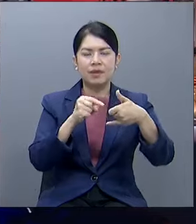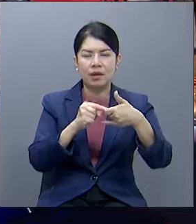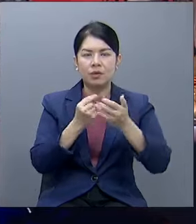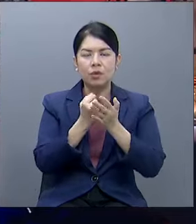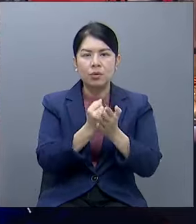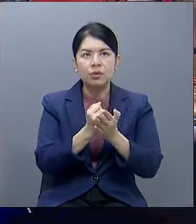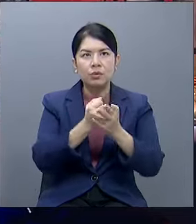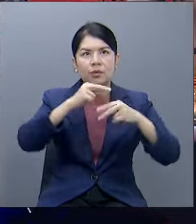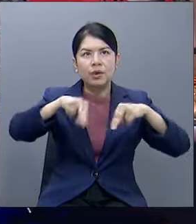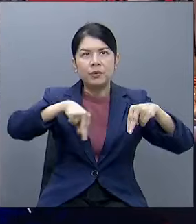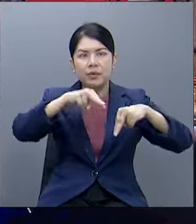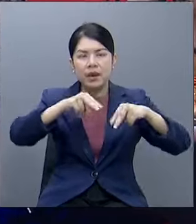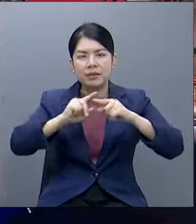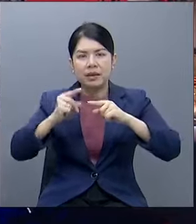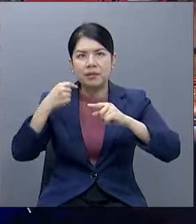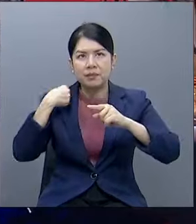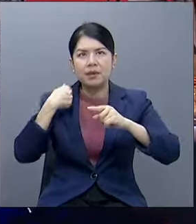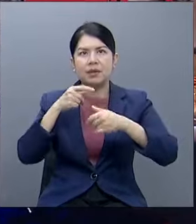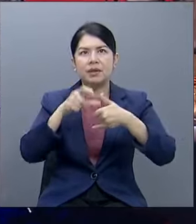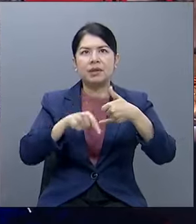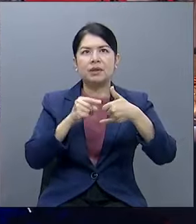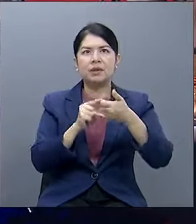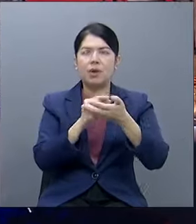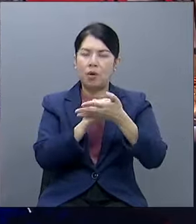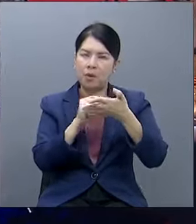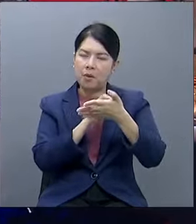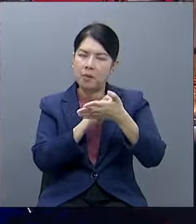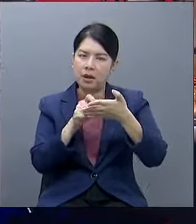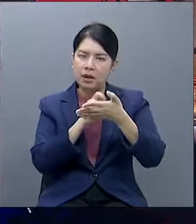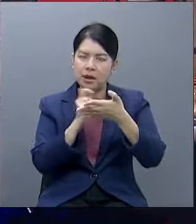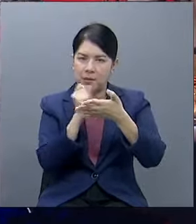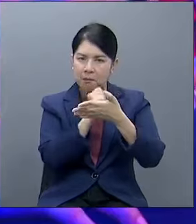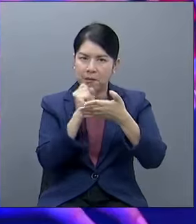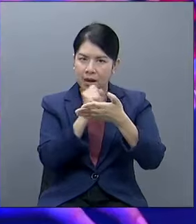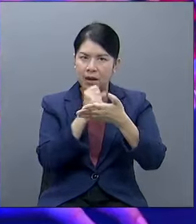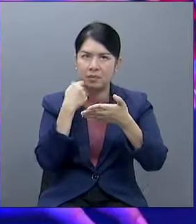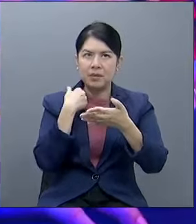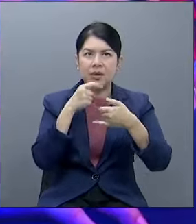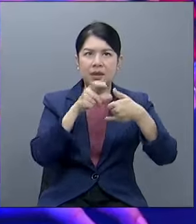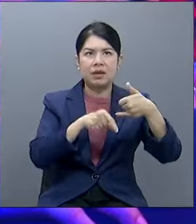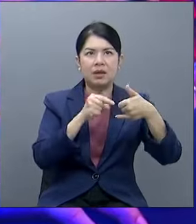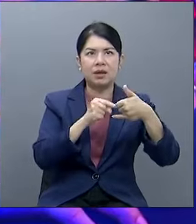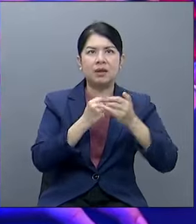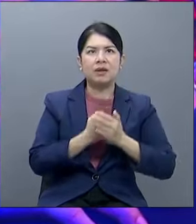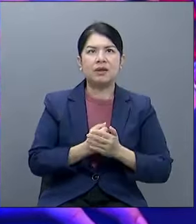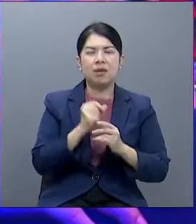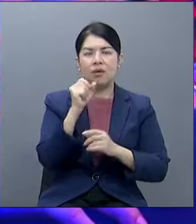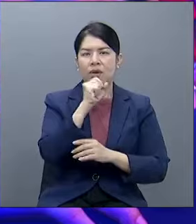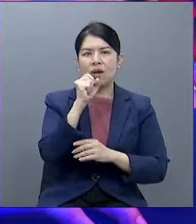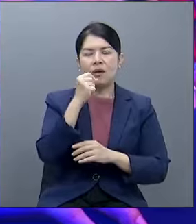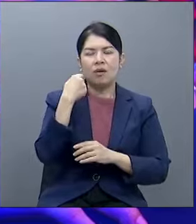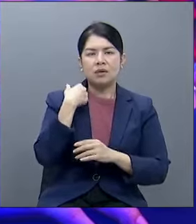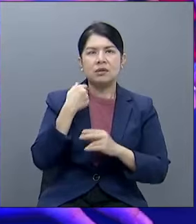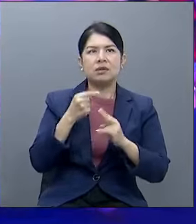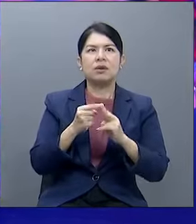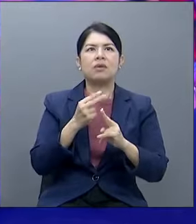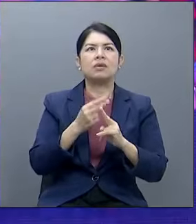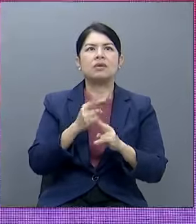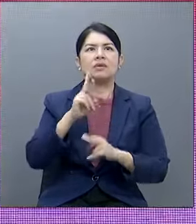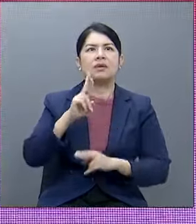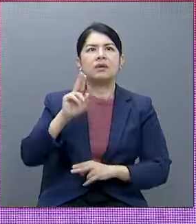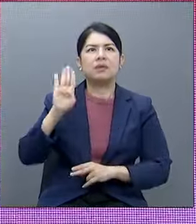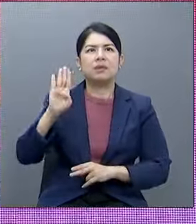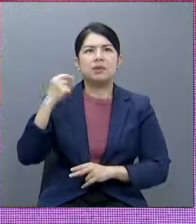ค้ชนะคะส่วนเพลงค่ะได้เกลชานีนักร้องสาว R&B จากค่ายยับเป็นผู้แต่งให้ค่ะ แต่แน่นอนครับ